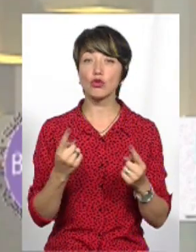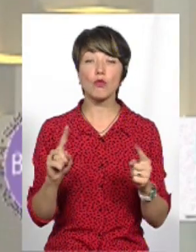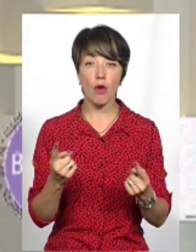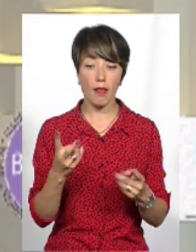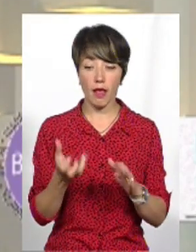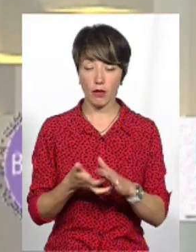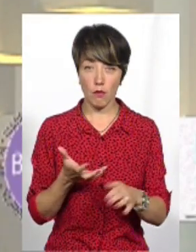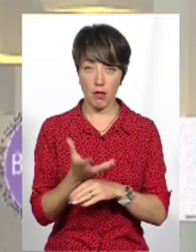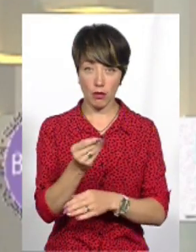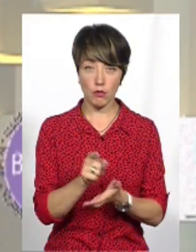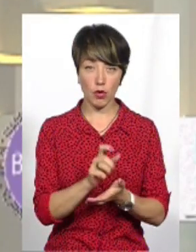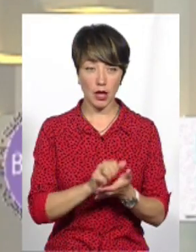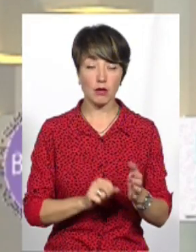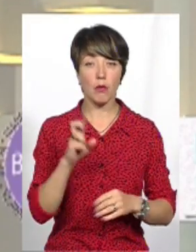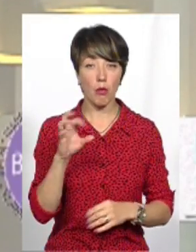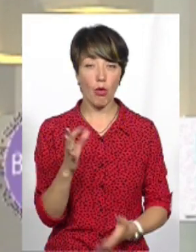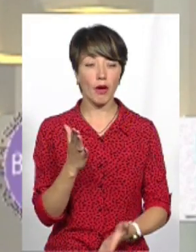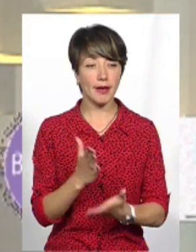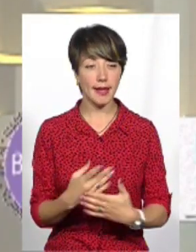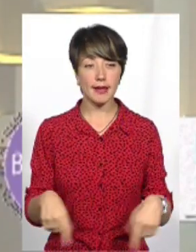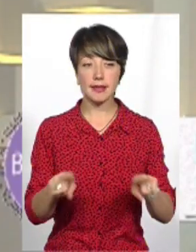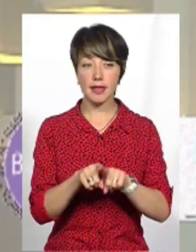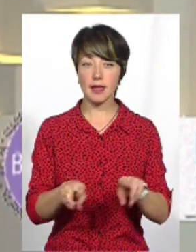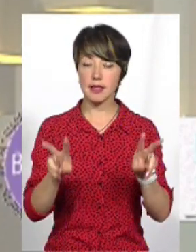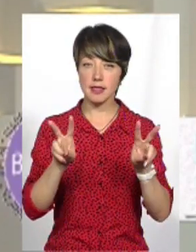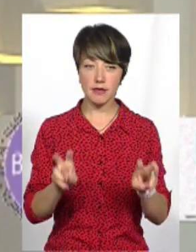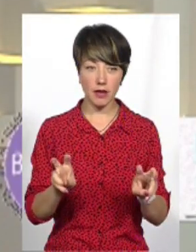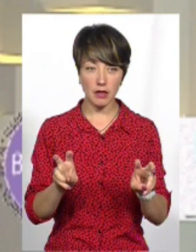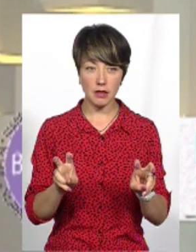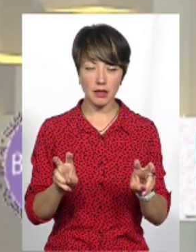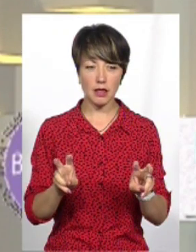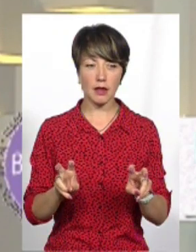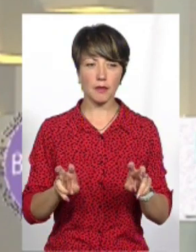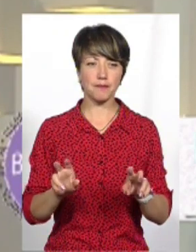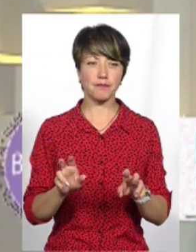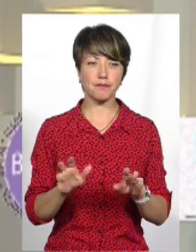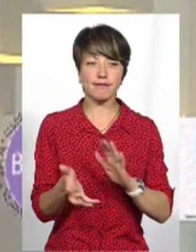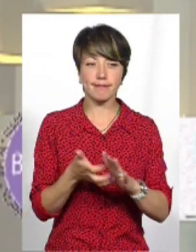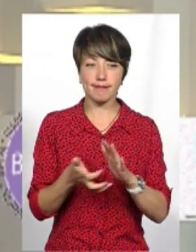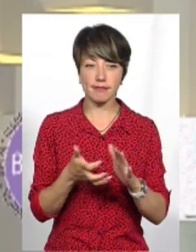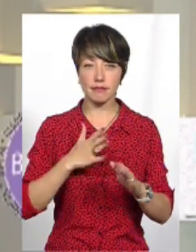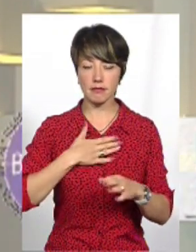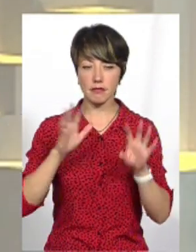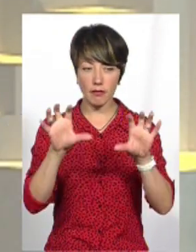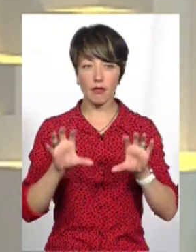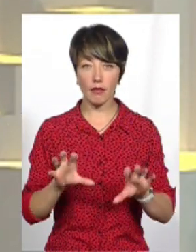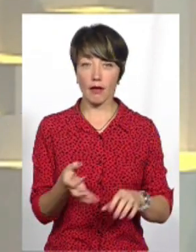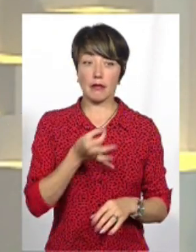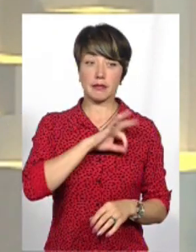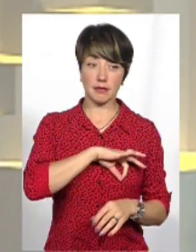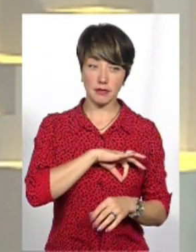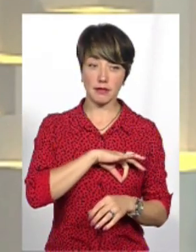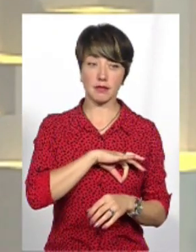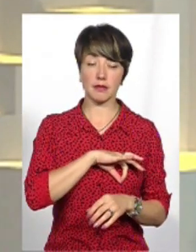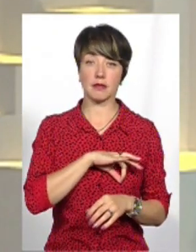не доплачують податки? Тому що є так звані дири в нашому законодавстві, якими можна скористатися і